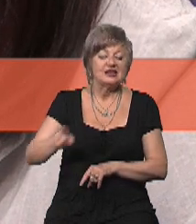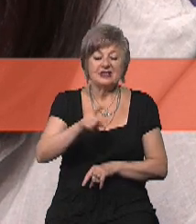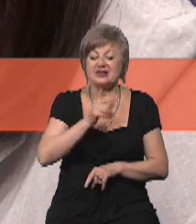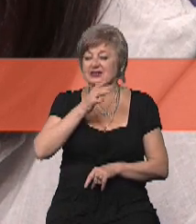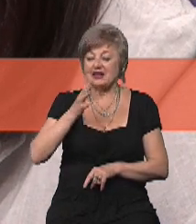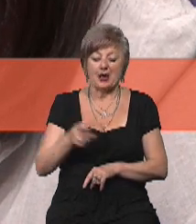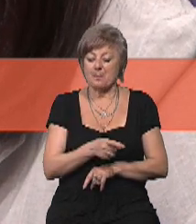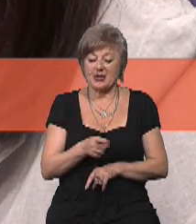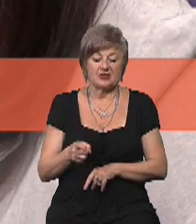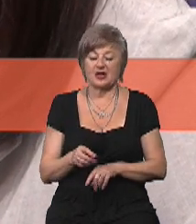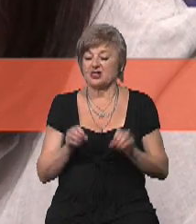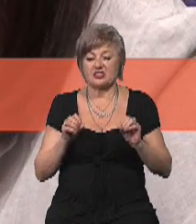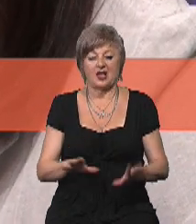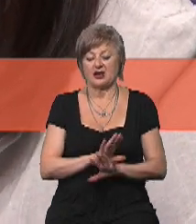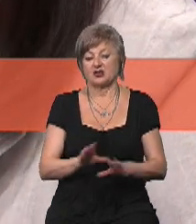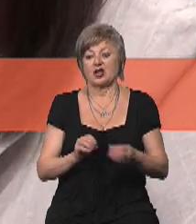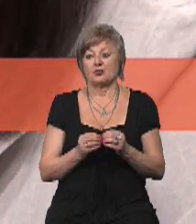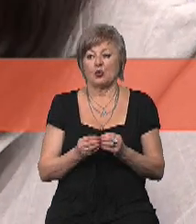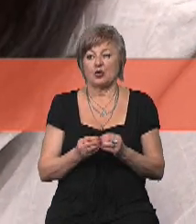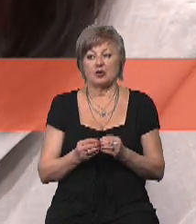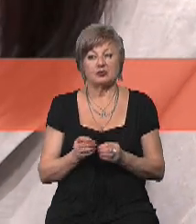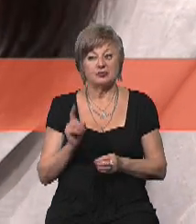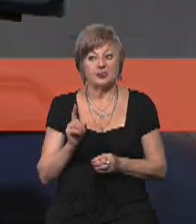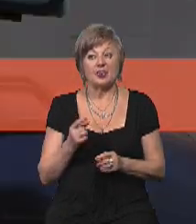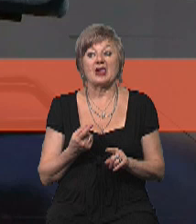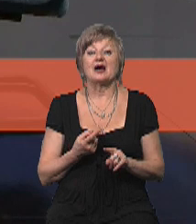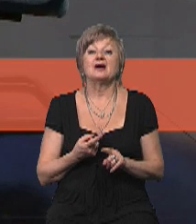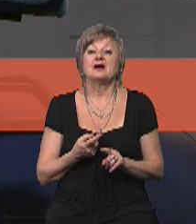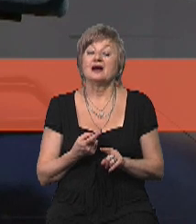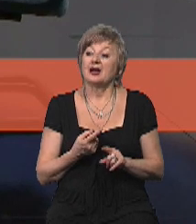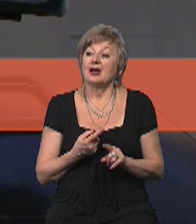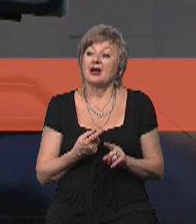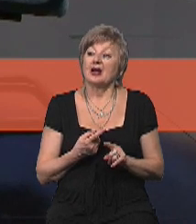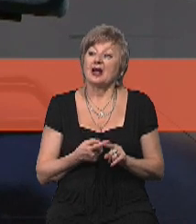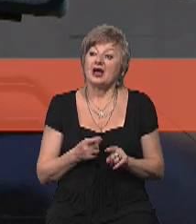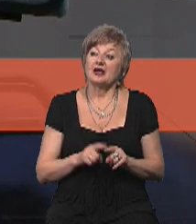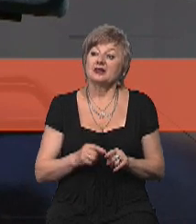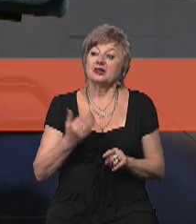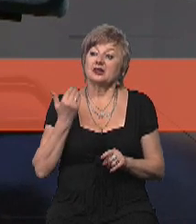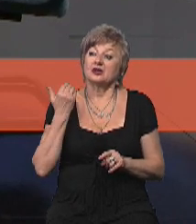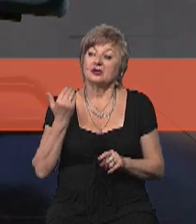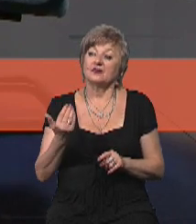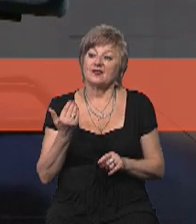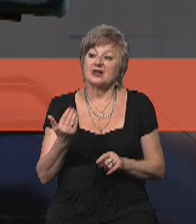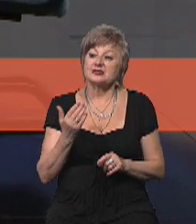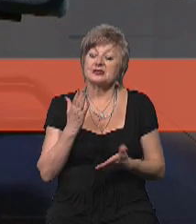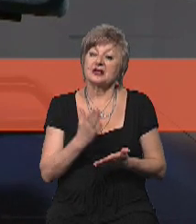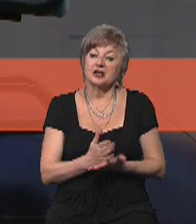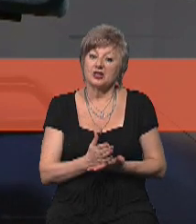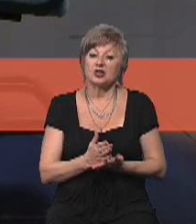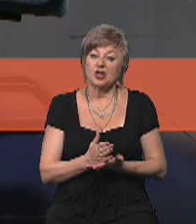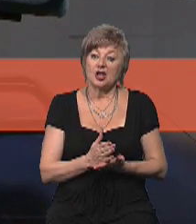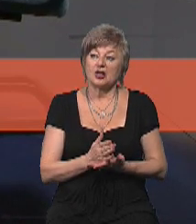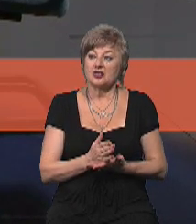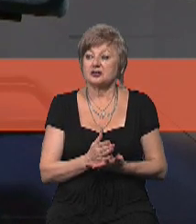лет никто не решает эту проблему. Значить, а от, на думку, пане такий... Миколе, от я хотіла сказати, що ви розповідали, що у вас є своя теорія,